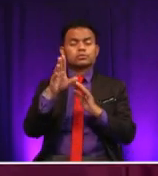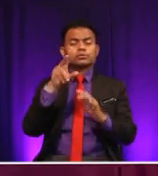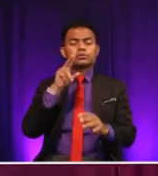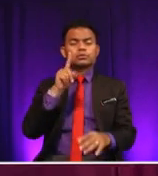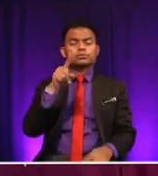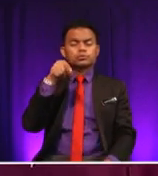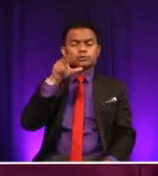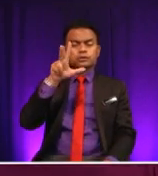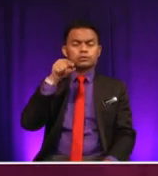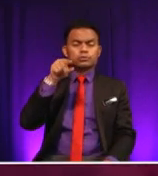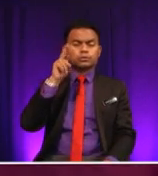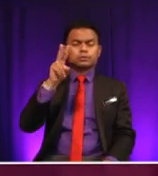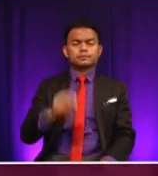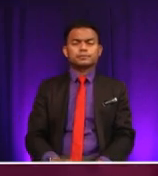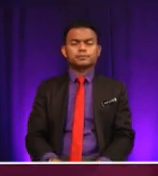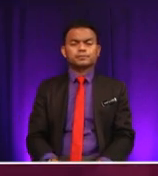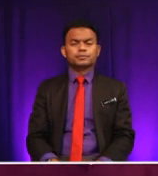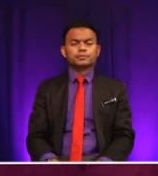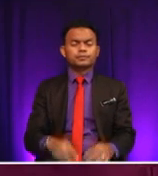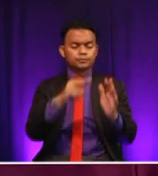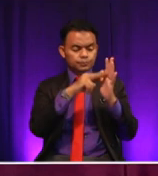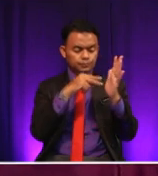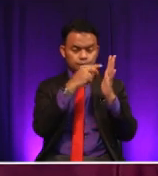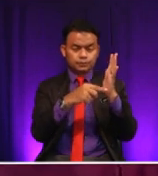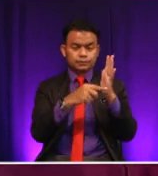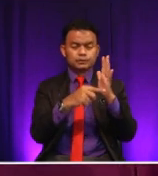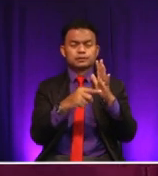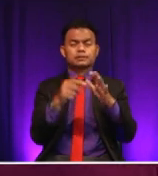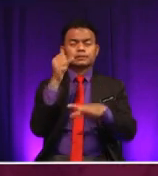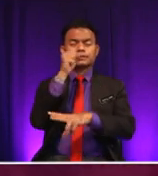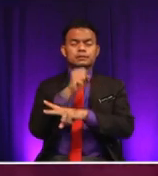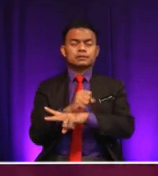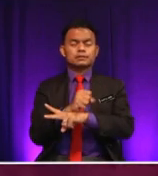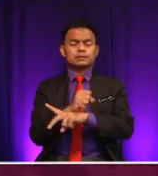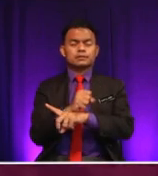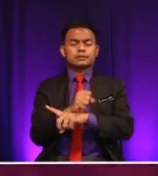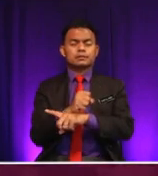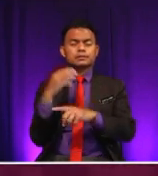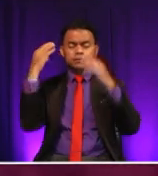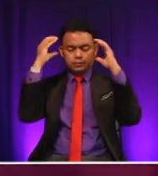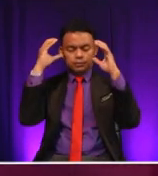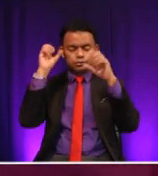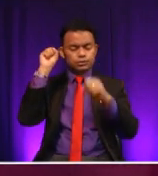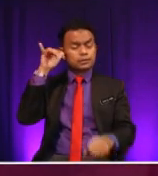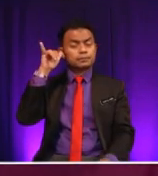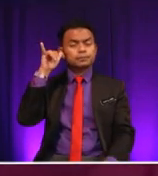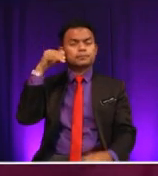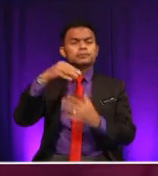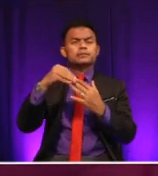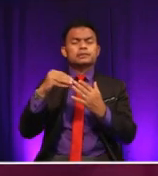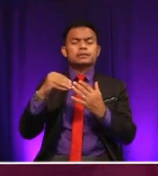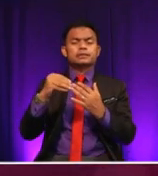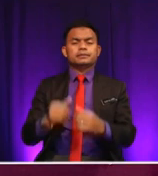yaitu kritikan sastra yaitu dimana cek gusion akan memilih kritikan Sanjungan terhadap nilai murni yang terdapat dalam